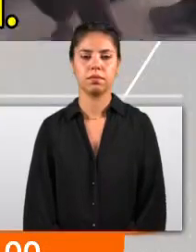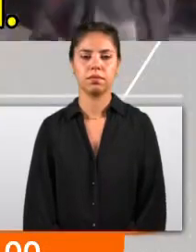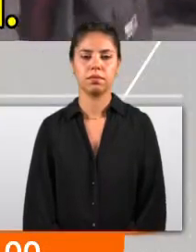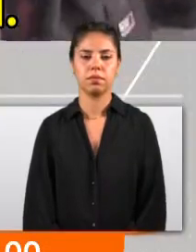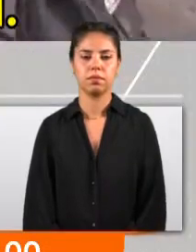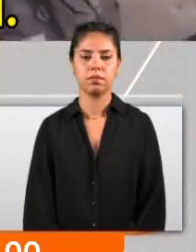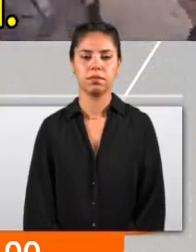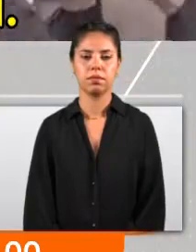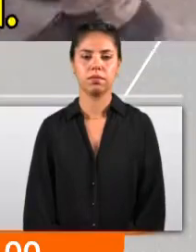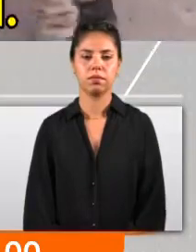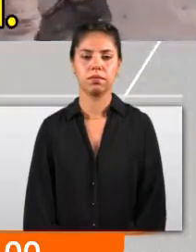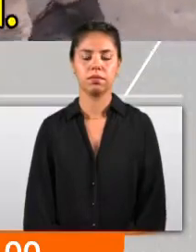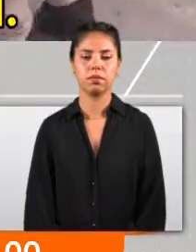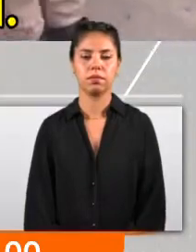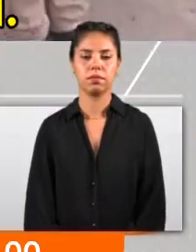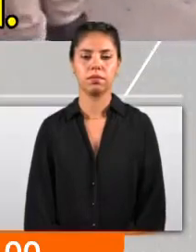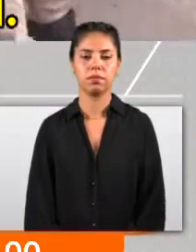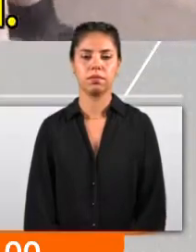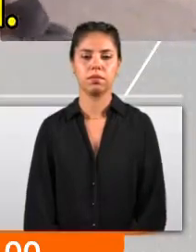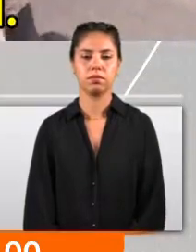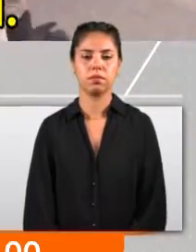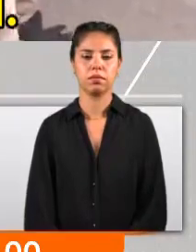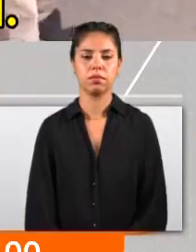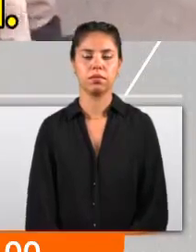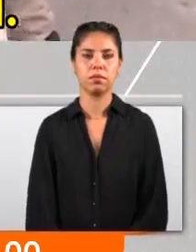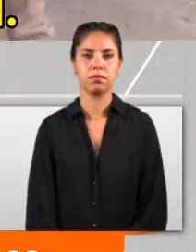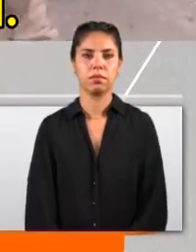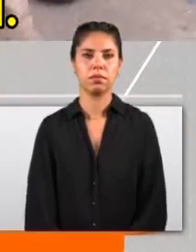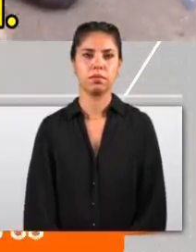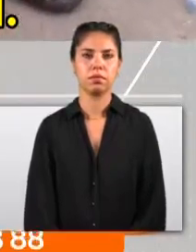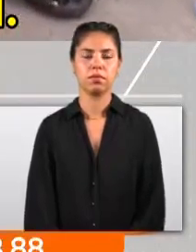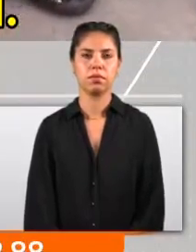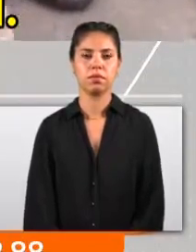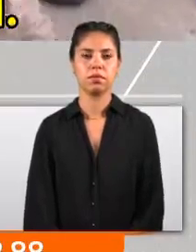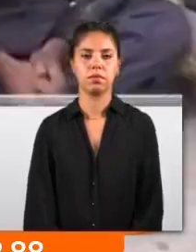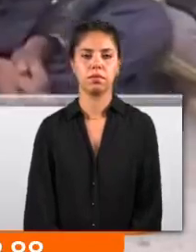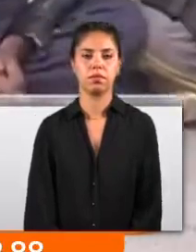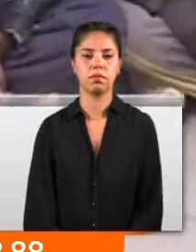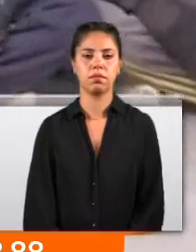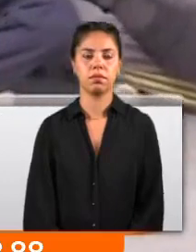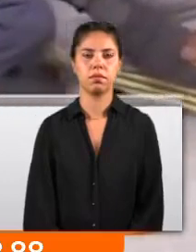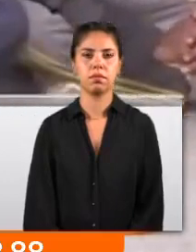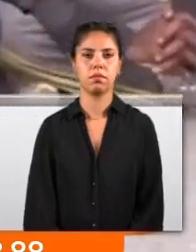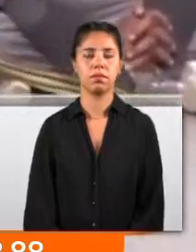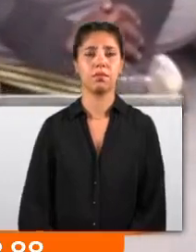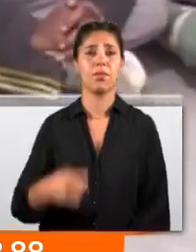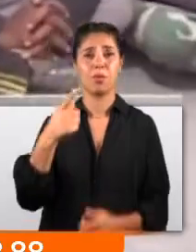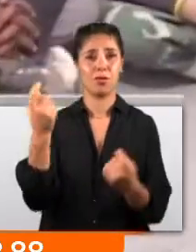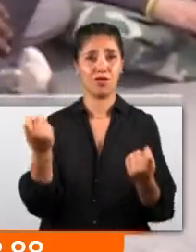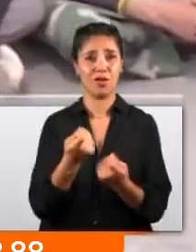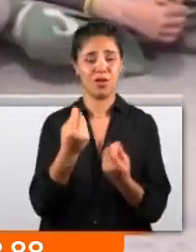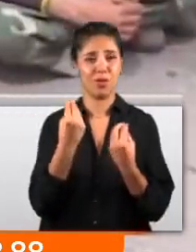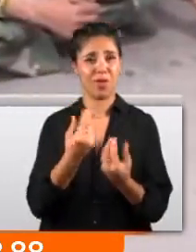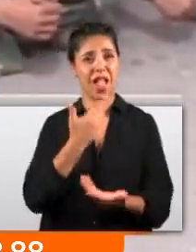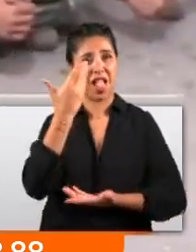Mülteci taşıyoruz abi biz ama parası güzel. Tatmin edici bir parası var, sürekli sabit. İş sistemli. Öve öve bitiremediği iş